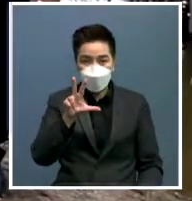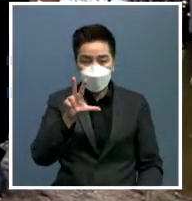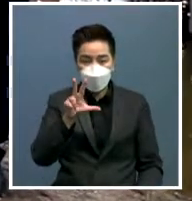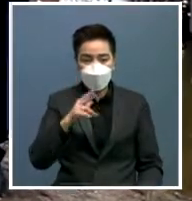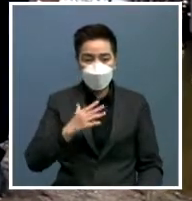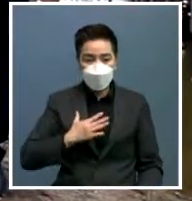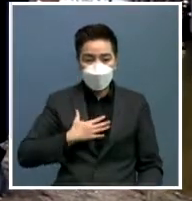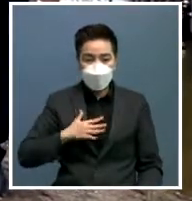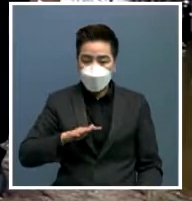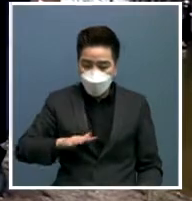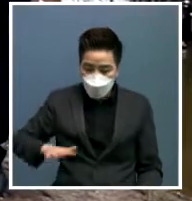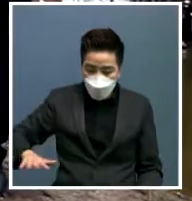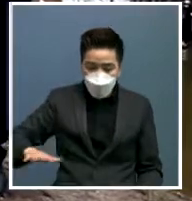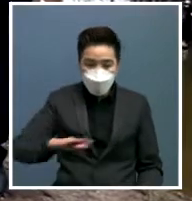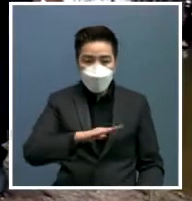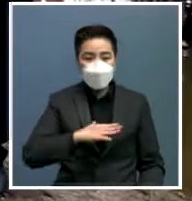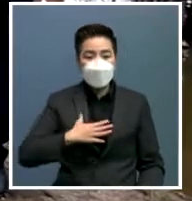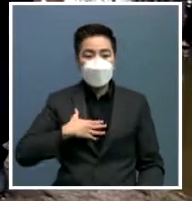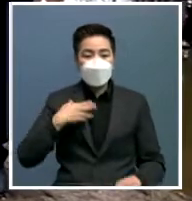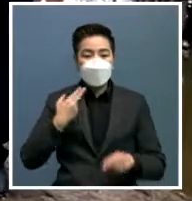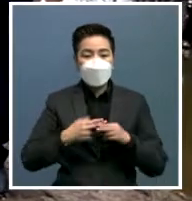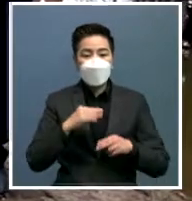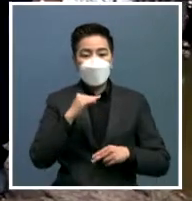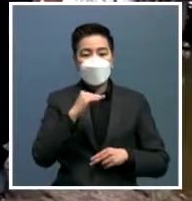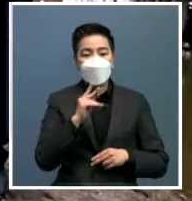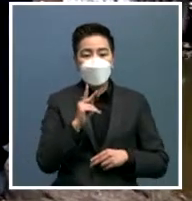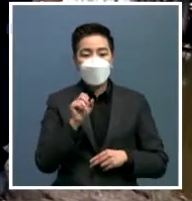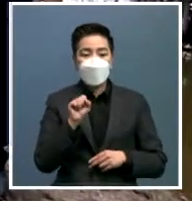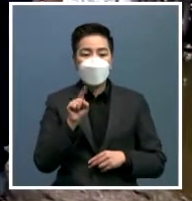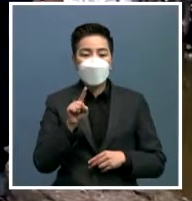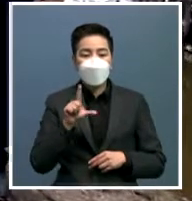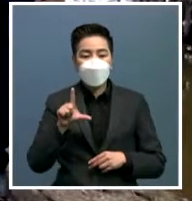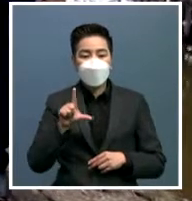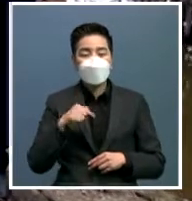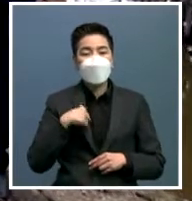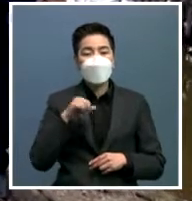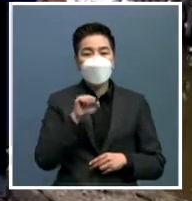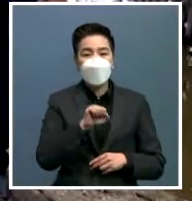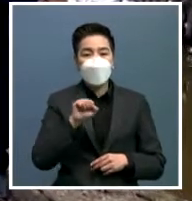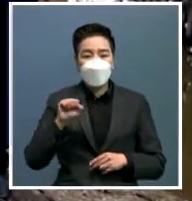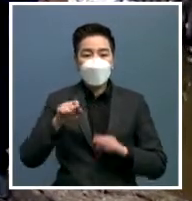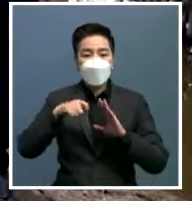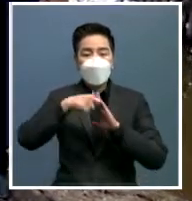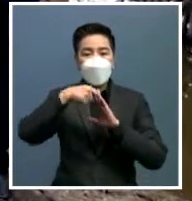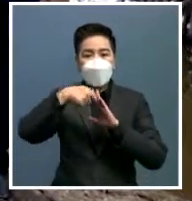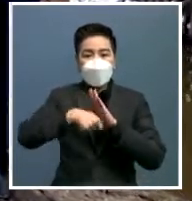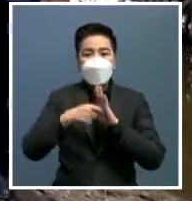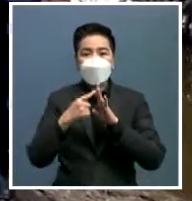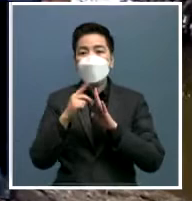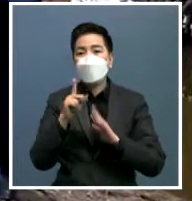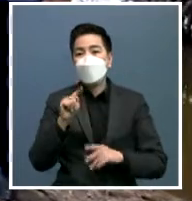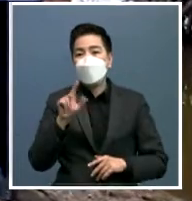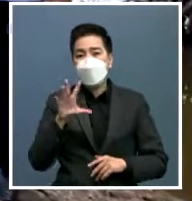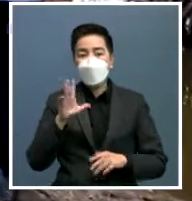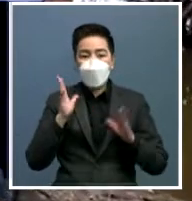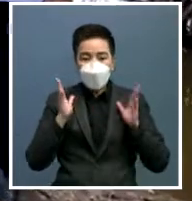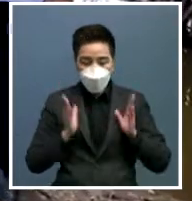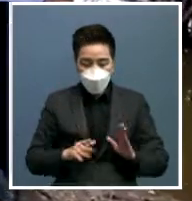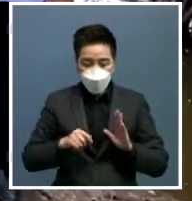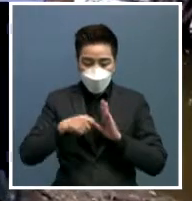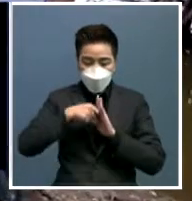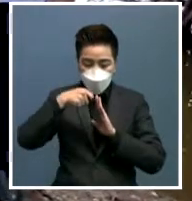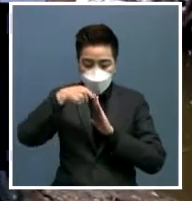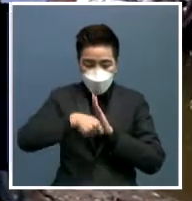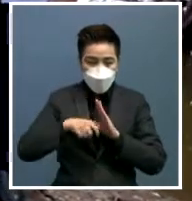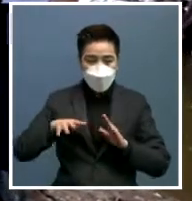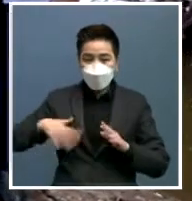าพระพุทธเจ้านายโกศลปัทมะสมาชิกสภาผู้แทนราษฎรจังหวัดนครราชสีมาเขต5และพี่น้องประชาชนชาวจังหวัดนครราชสี